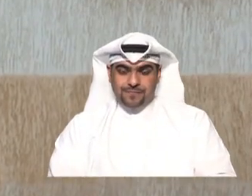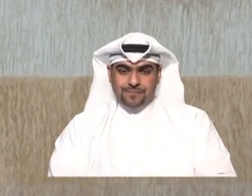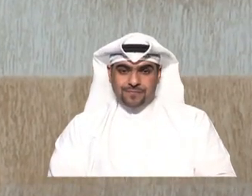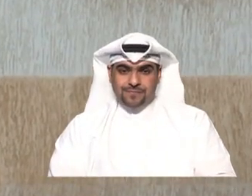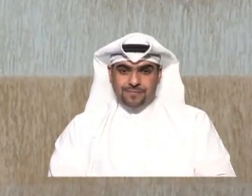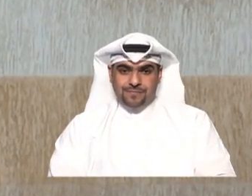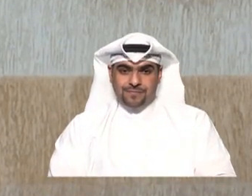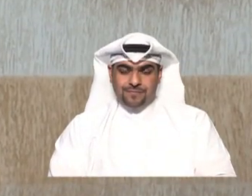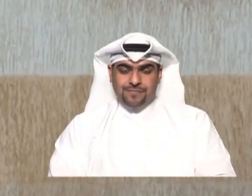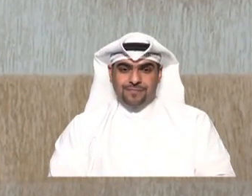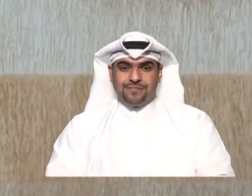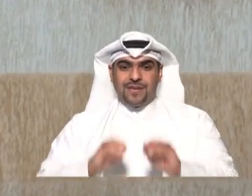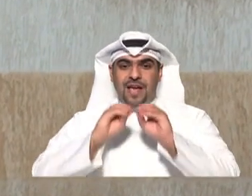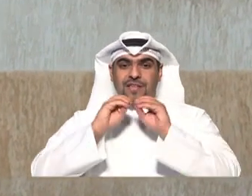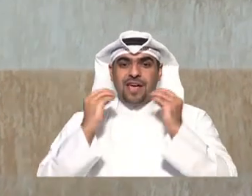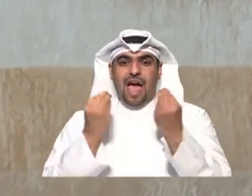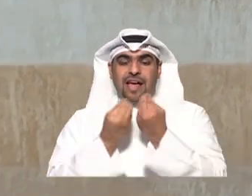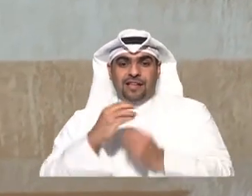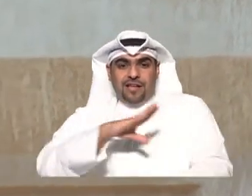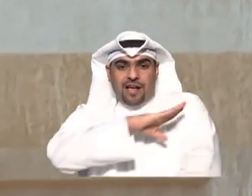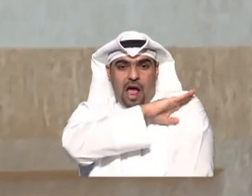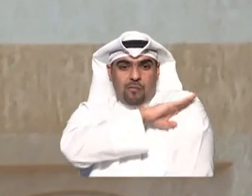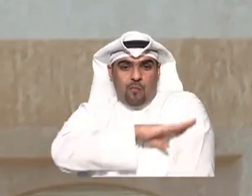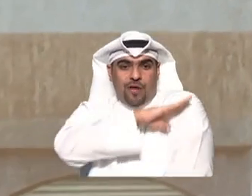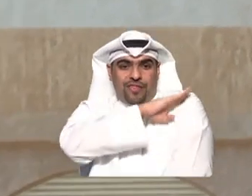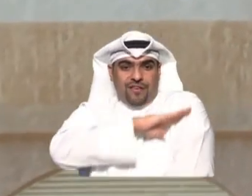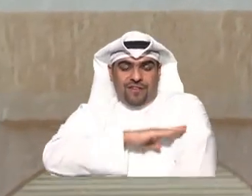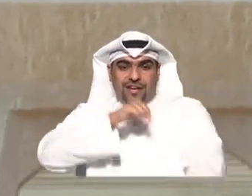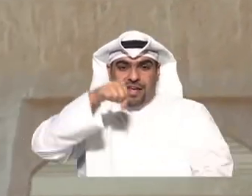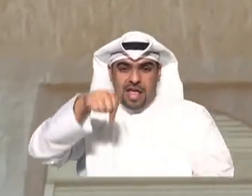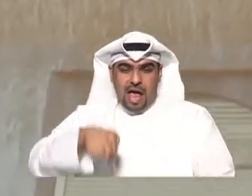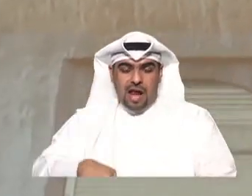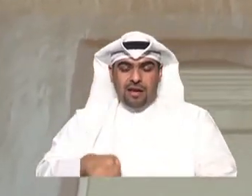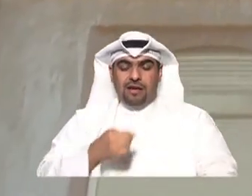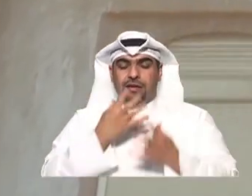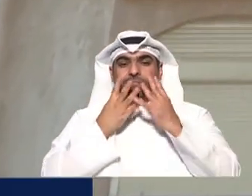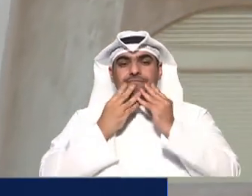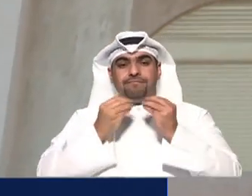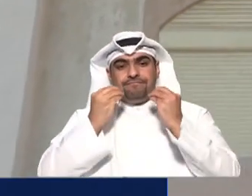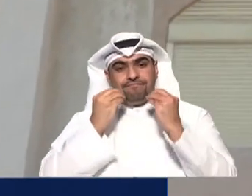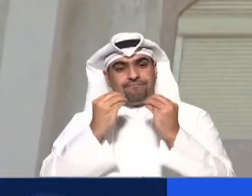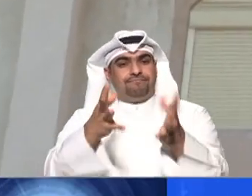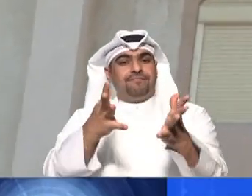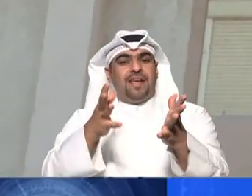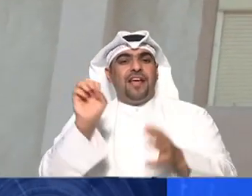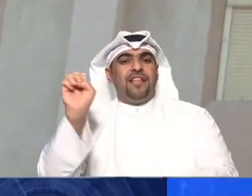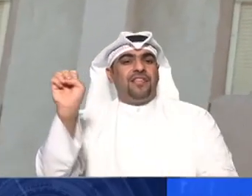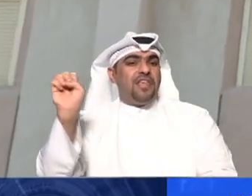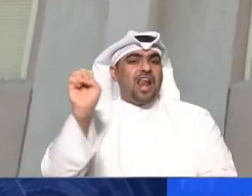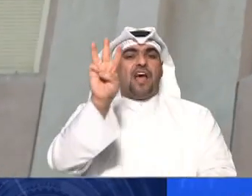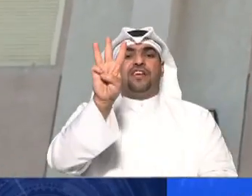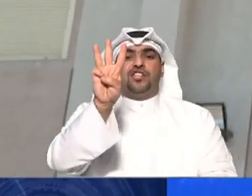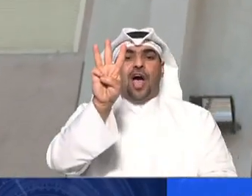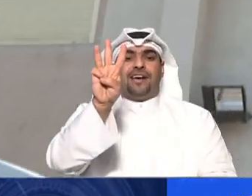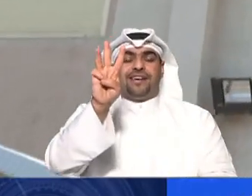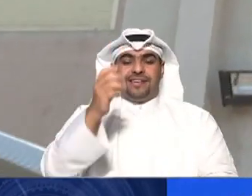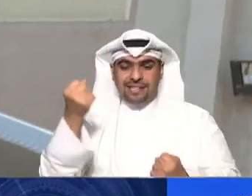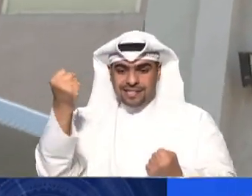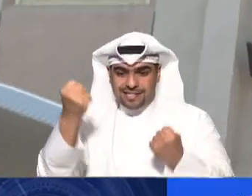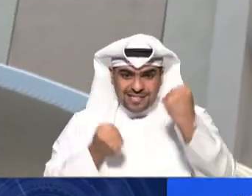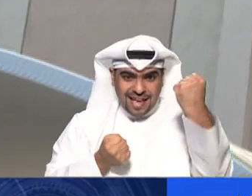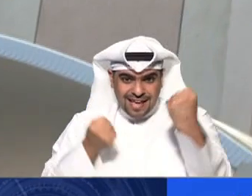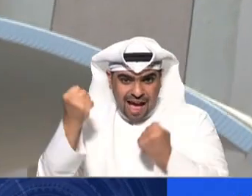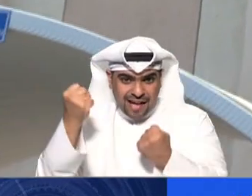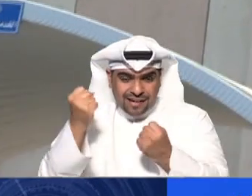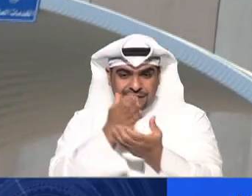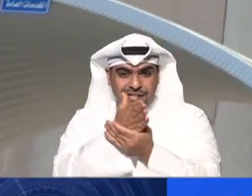في محاولة لتخفيف الضرر الواقع على أصحاب العربات المتنقلة، تحركات للهيئة العامة للقوى العاملة